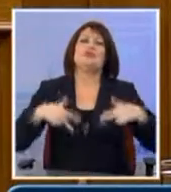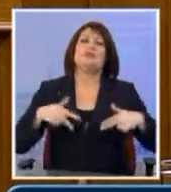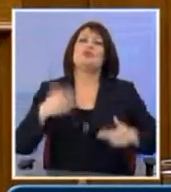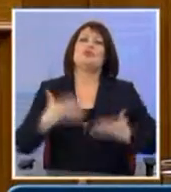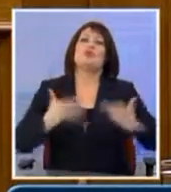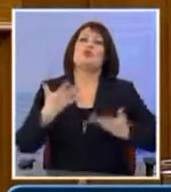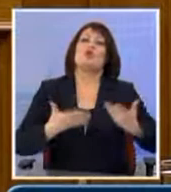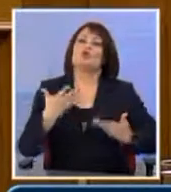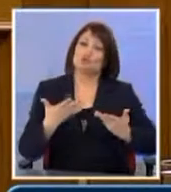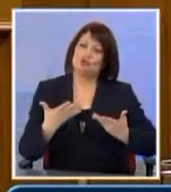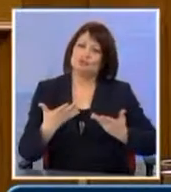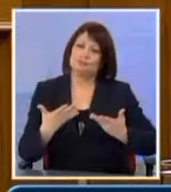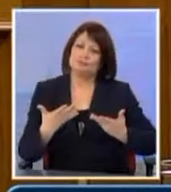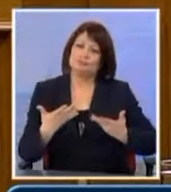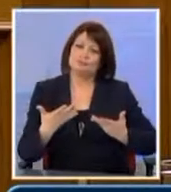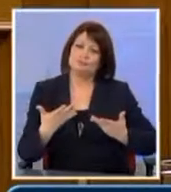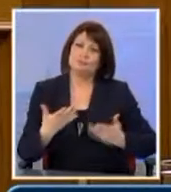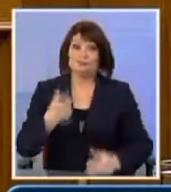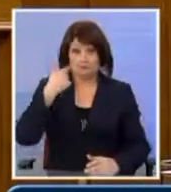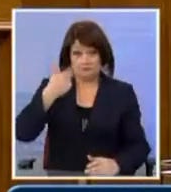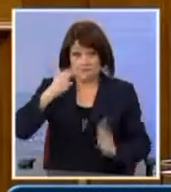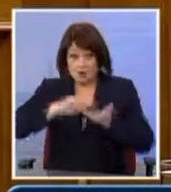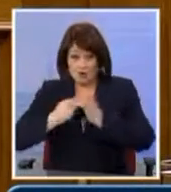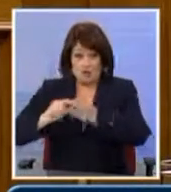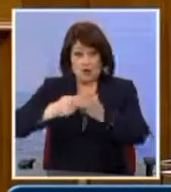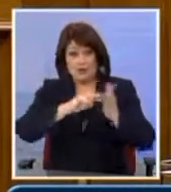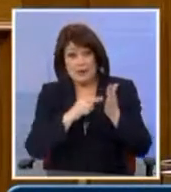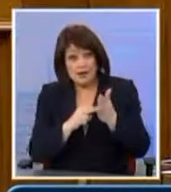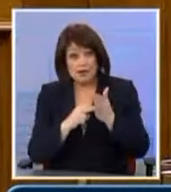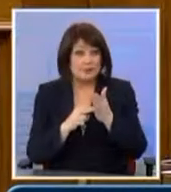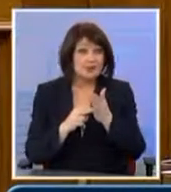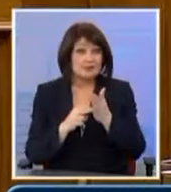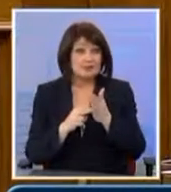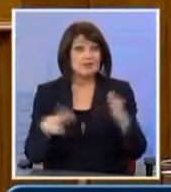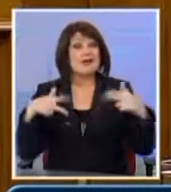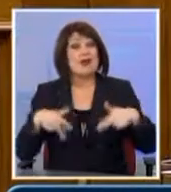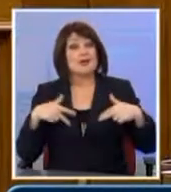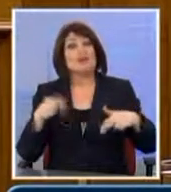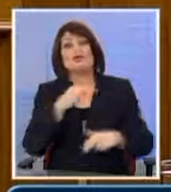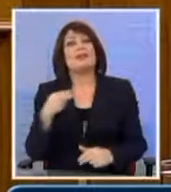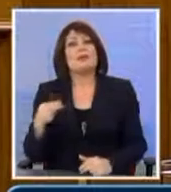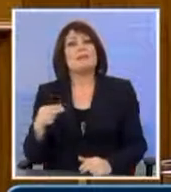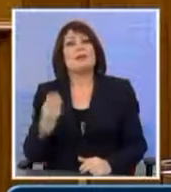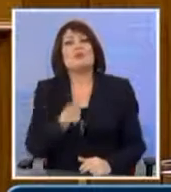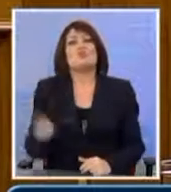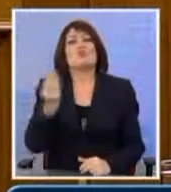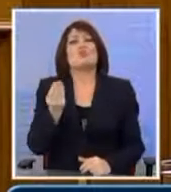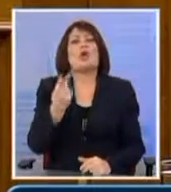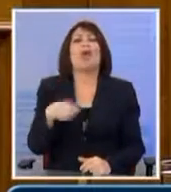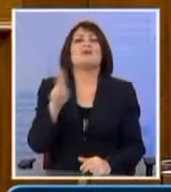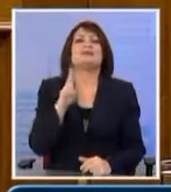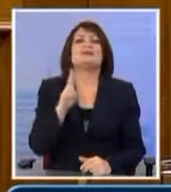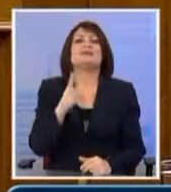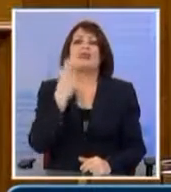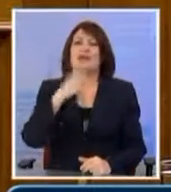προϋπολογισμού. Επομένως, οι προβλεπόμενες εξοικονομήσεις σε επίπεδο του κράτους ξεπερούν κατά πολύ την αύξηση